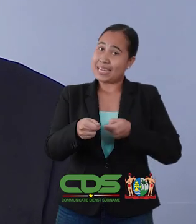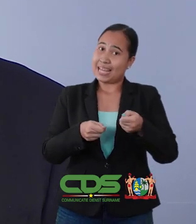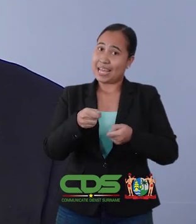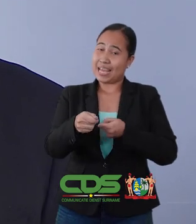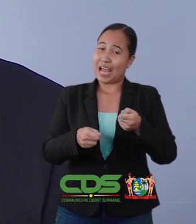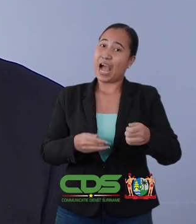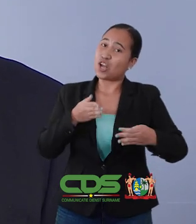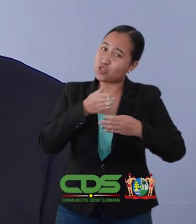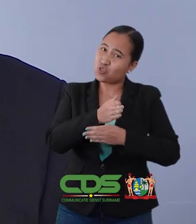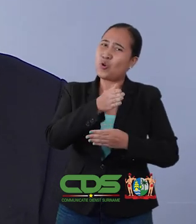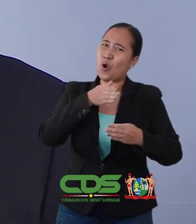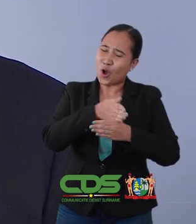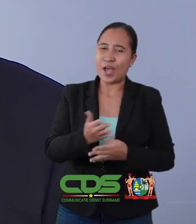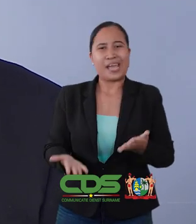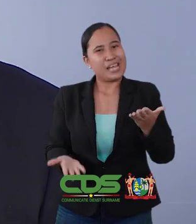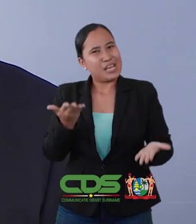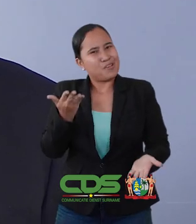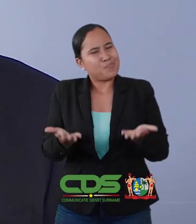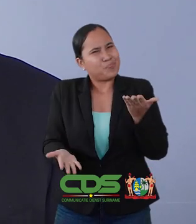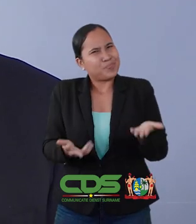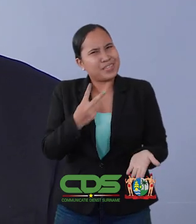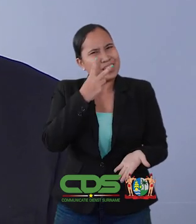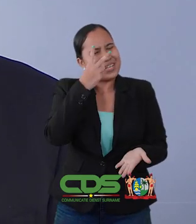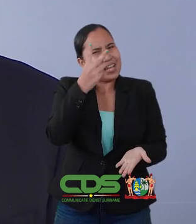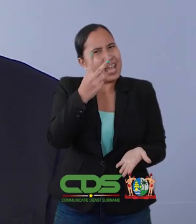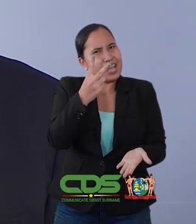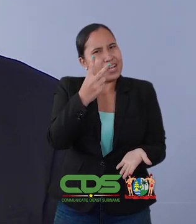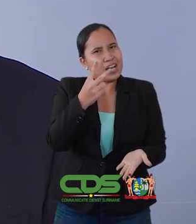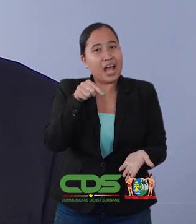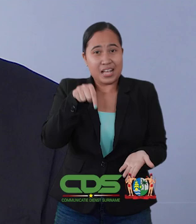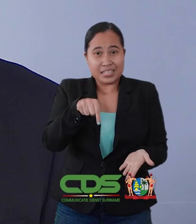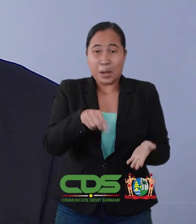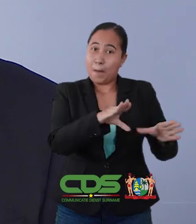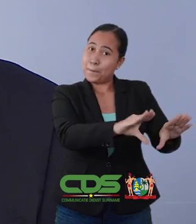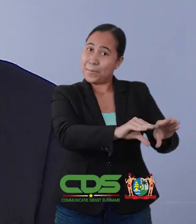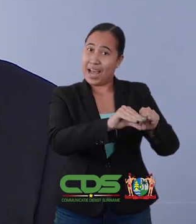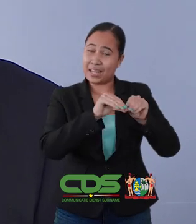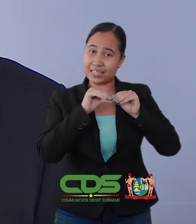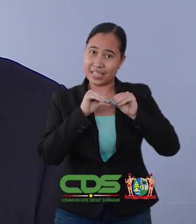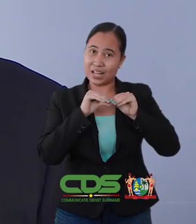continu blijven evalueren om na te gaan in hoeverre de genomen